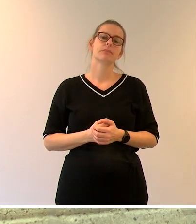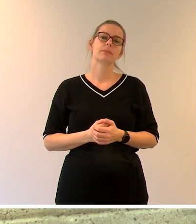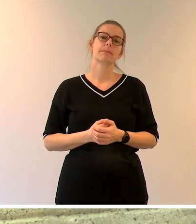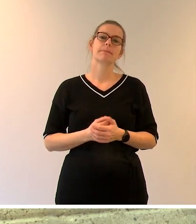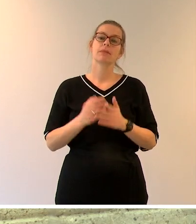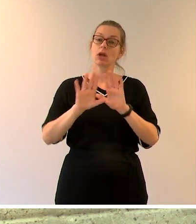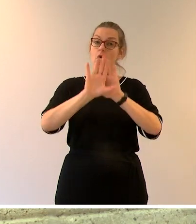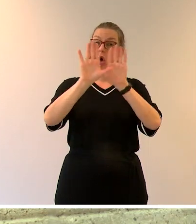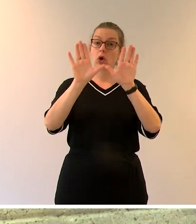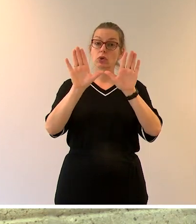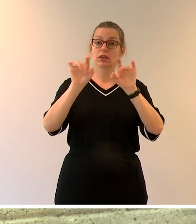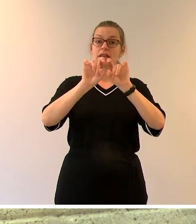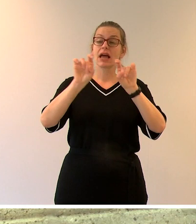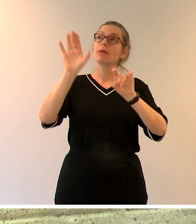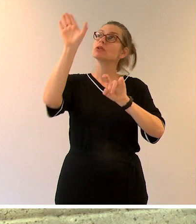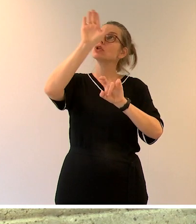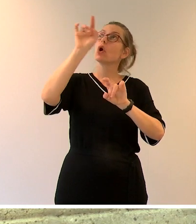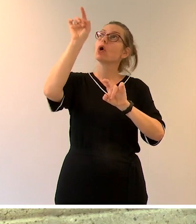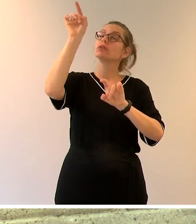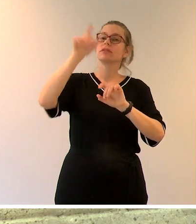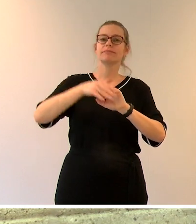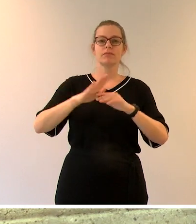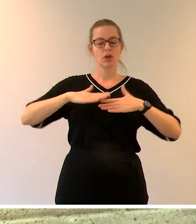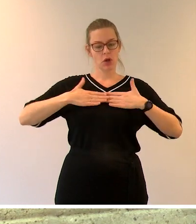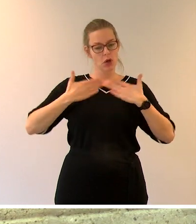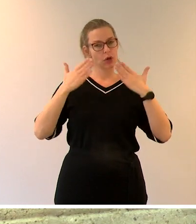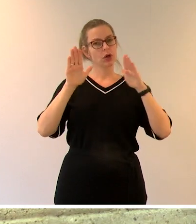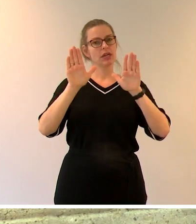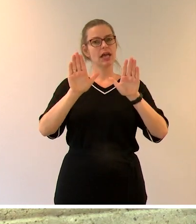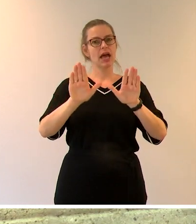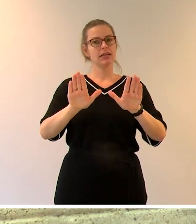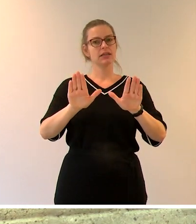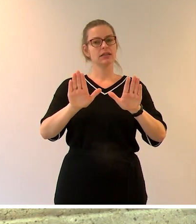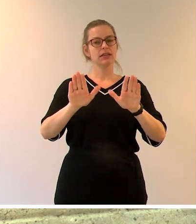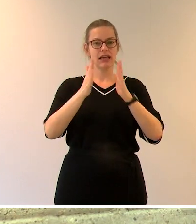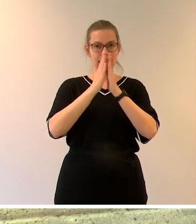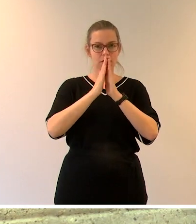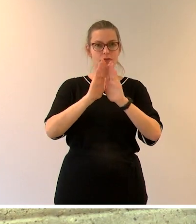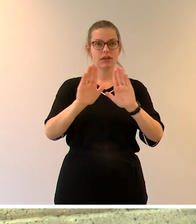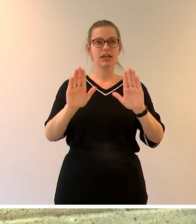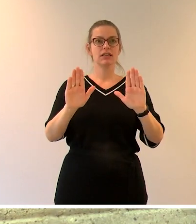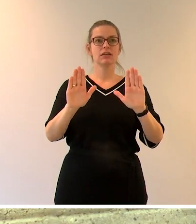Ik mag u groeten namens deze God. Genade en vrede